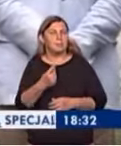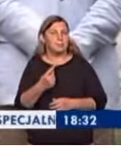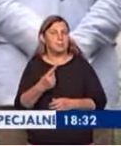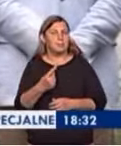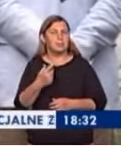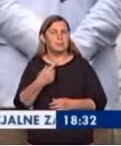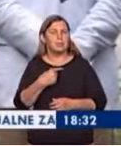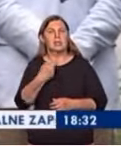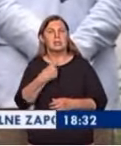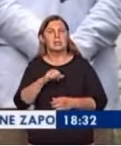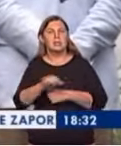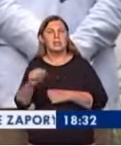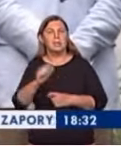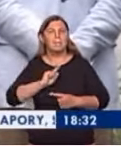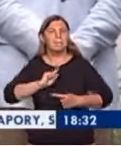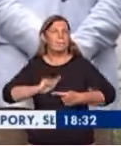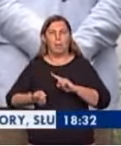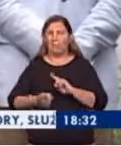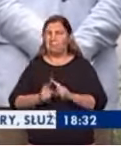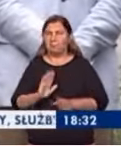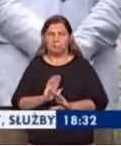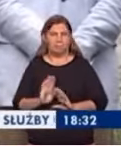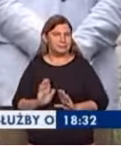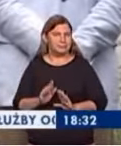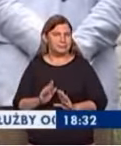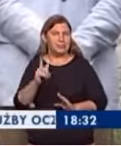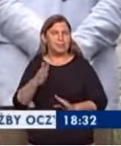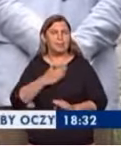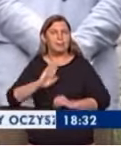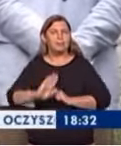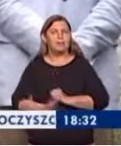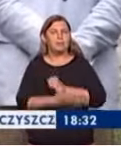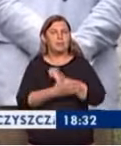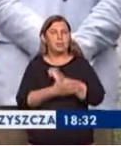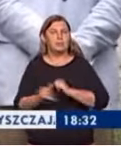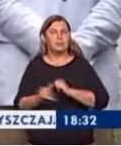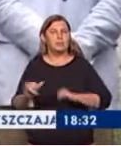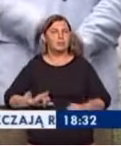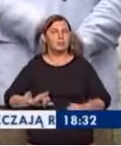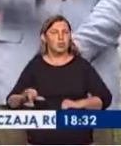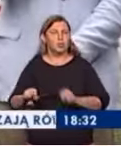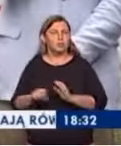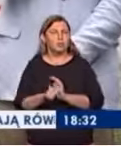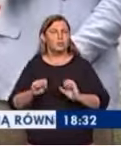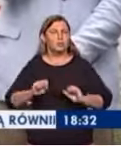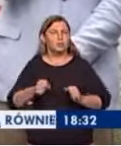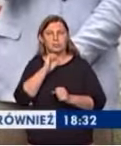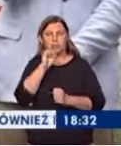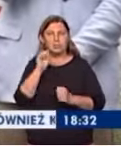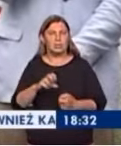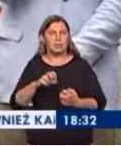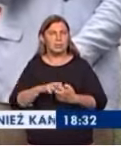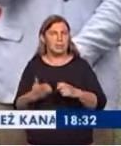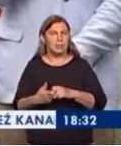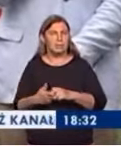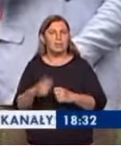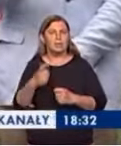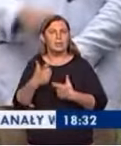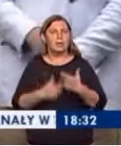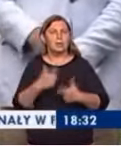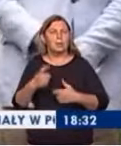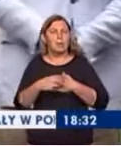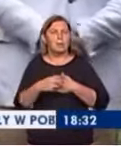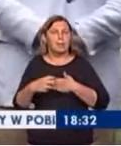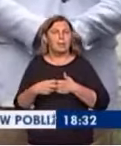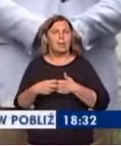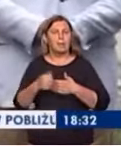że nie jesteśmy w jakiś sposób upolitycznieni. Mamy pełne wsparcie rządu do naszych działań, żadnych problemów. Wykonujemy te badania, próby